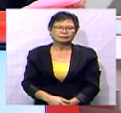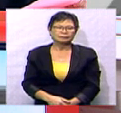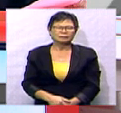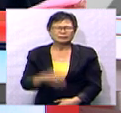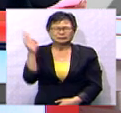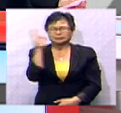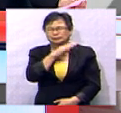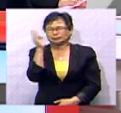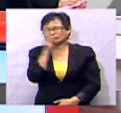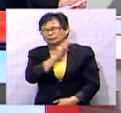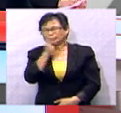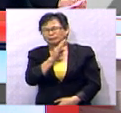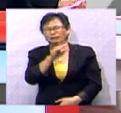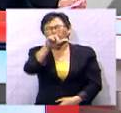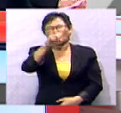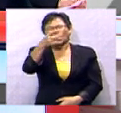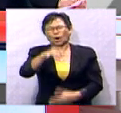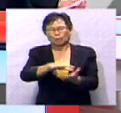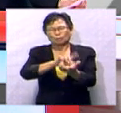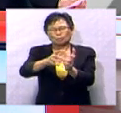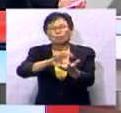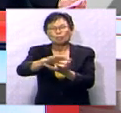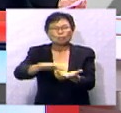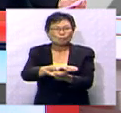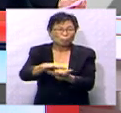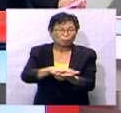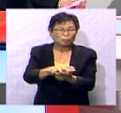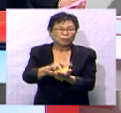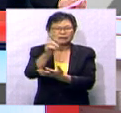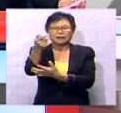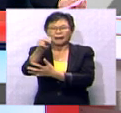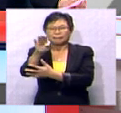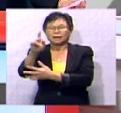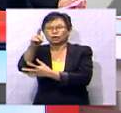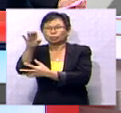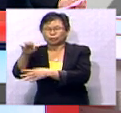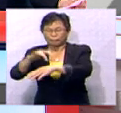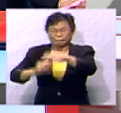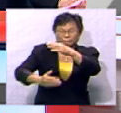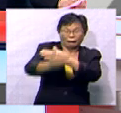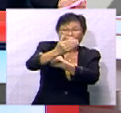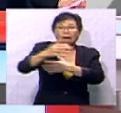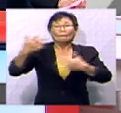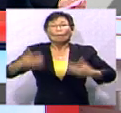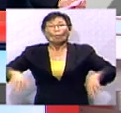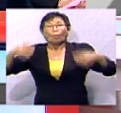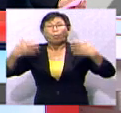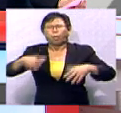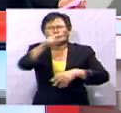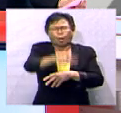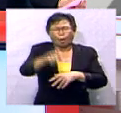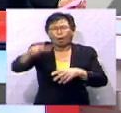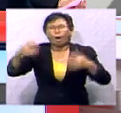Bau busuk dari loji kumpahan di Wisma Tenaga Nasional Berhad TNB Kota Baru pagi tadi menggemparkan orang